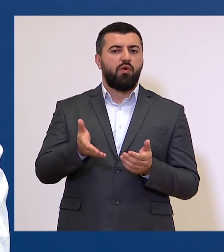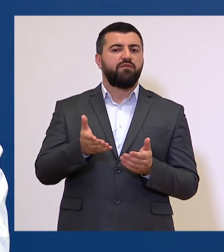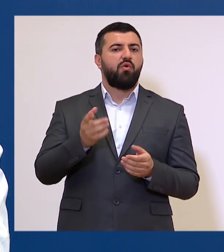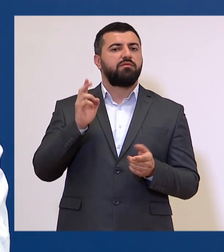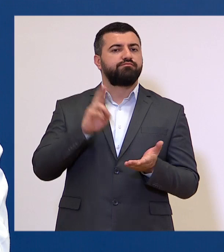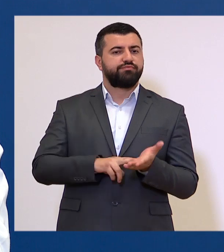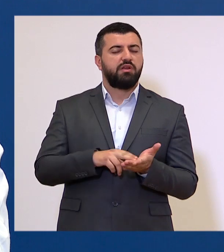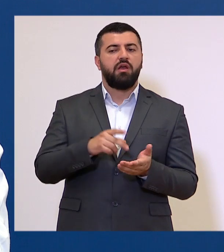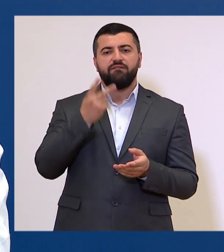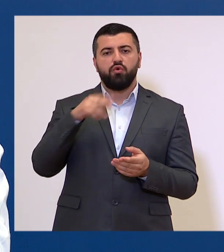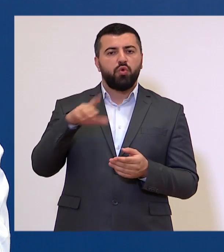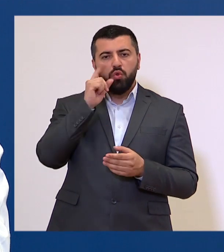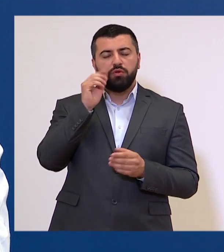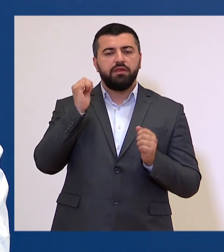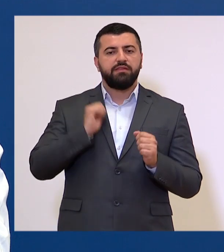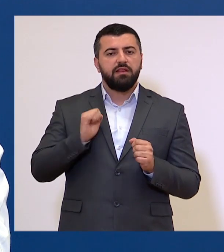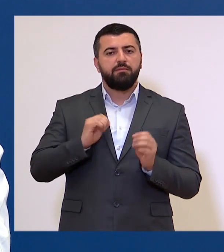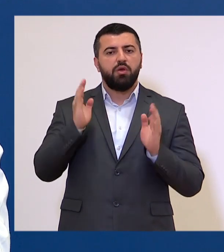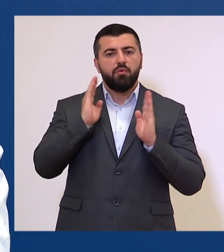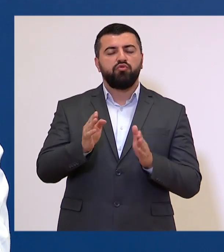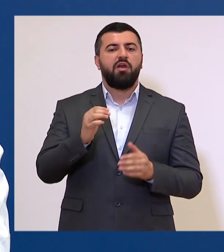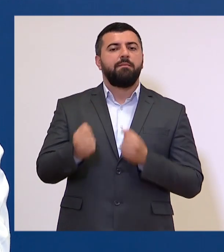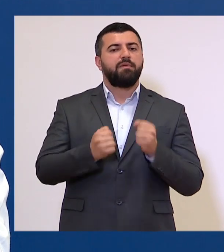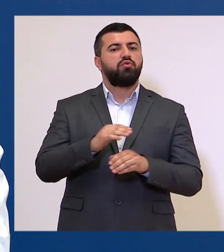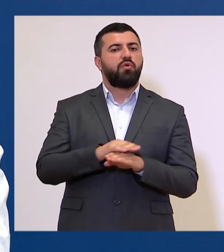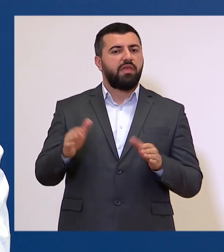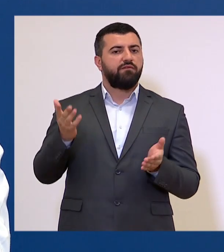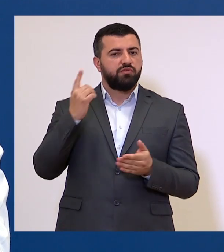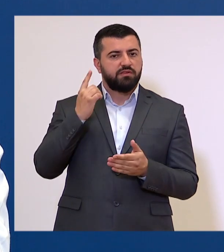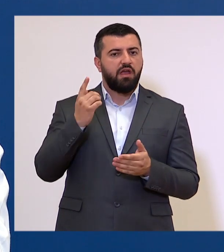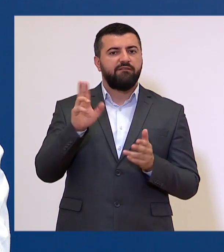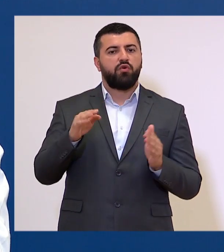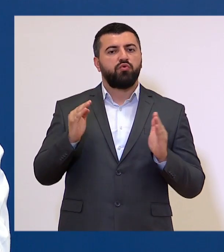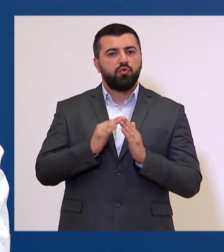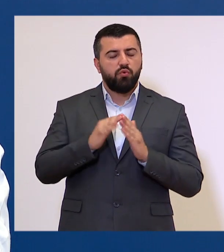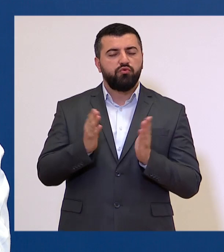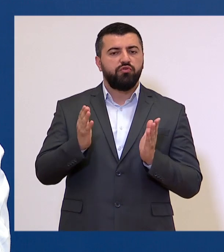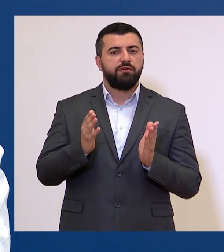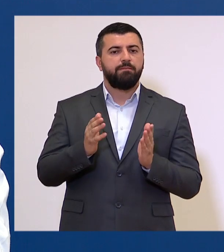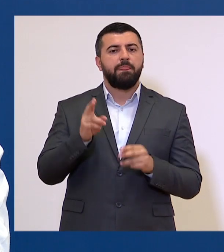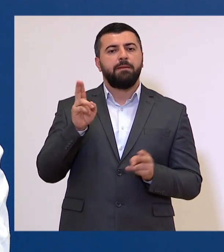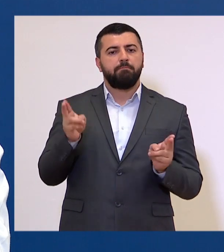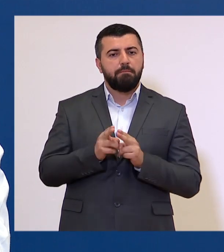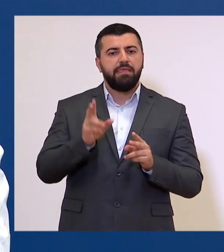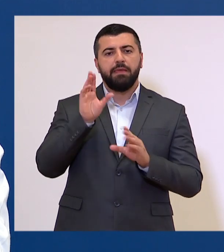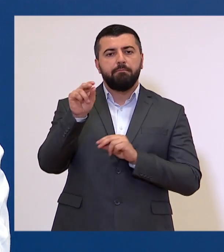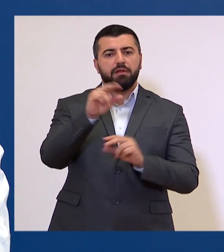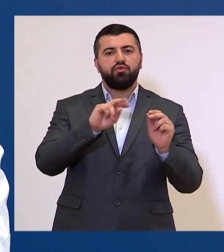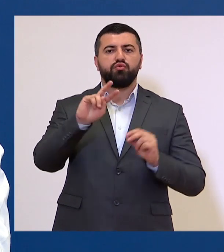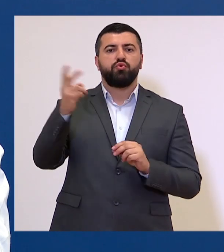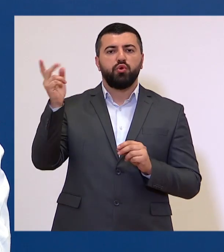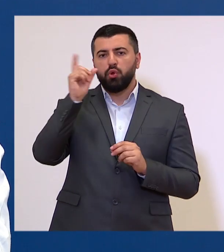iz ovih mjera koje utiču na to da smo kod kuće, da manje komuniciramo sa